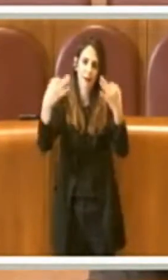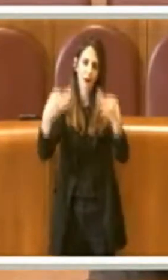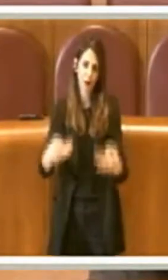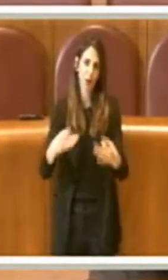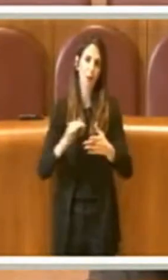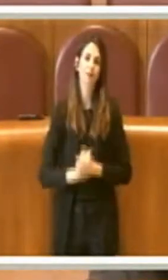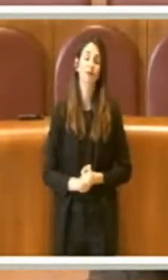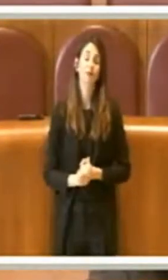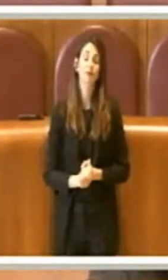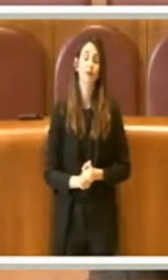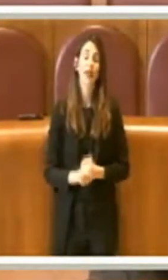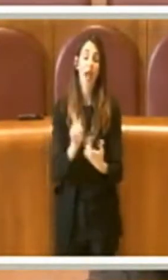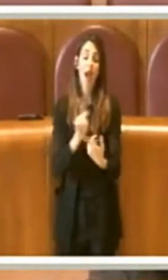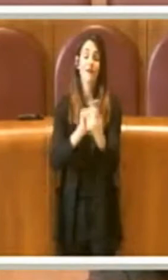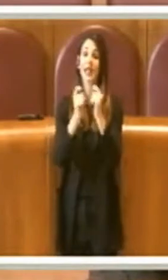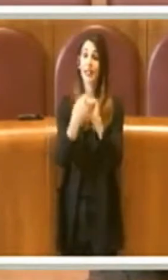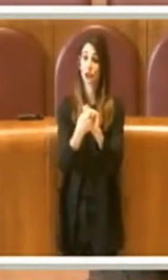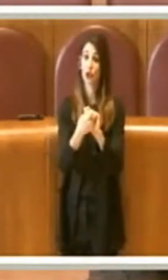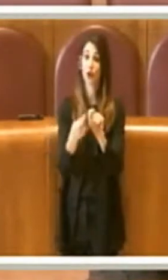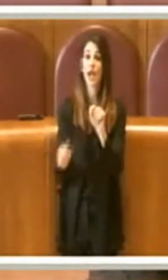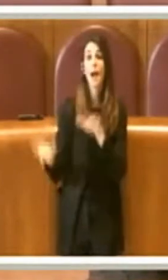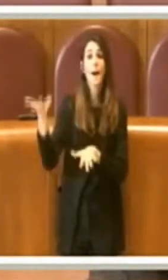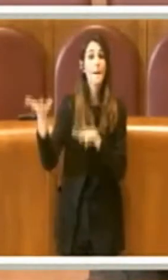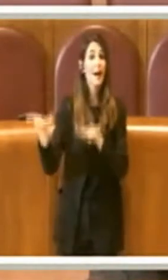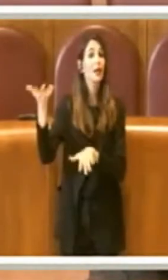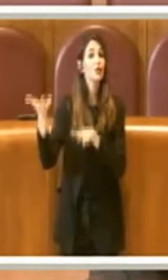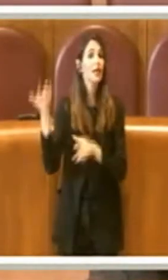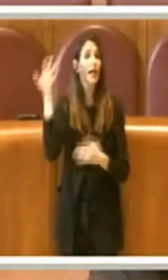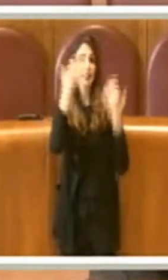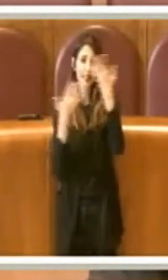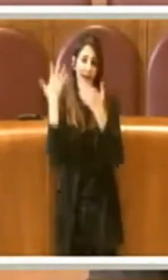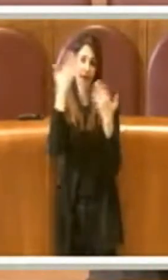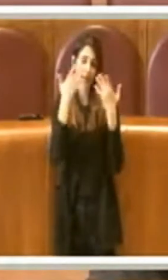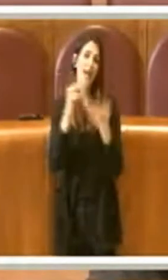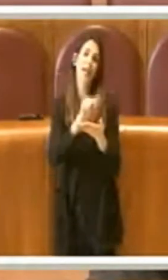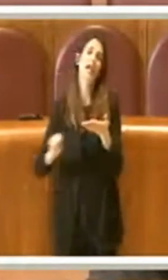Ovviamente sulla variazione la maggioranza esprimerà parere favorevole, voto favorevole. Grazie. Grazie.